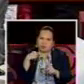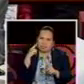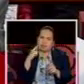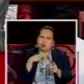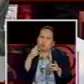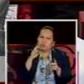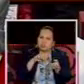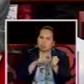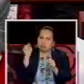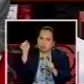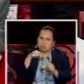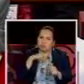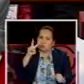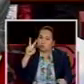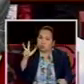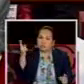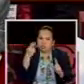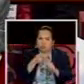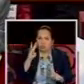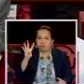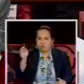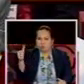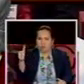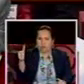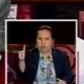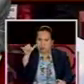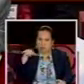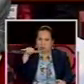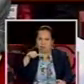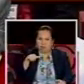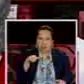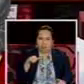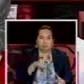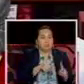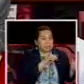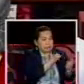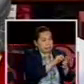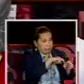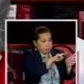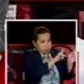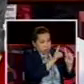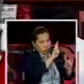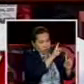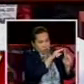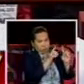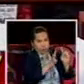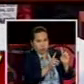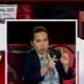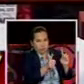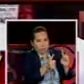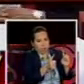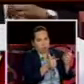there from 230 to about 410. So, doon sa panahon na yon, marami. Marami, mga